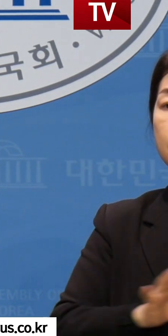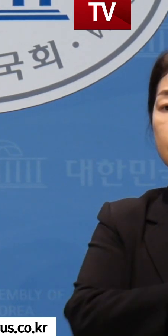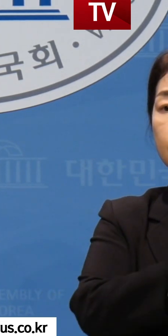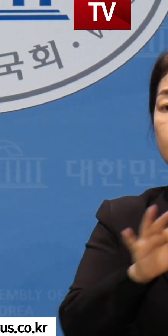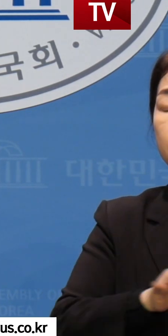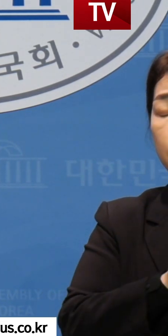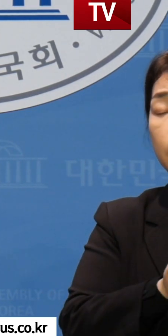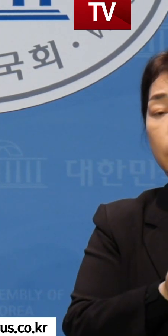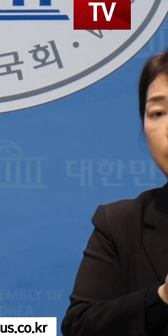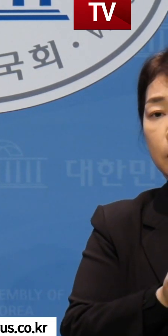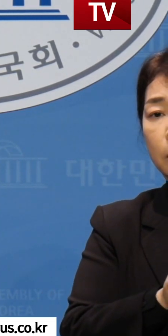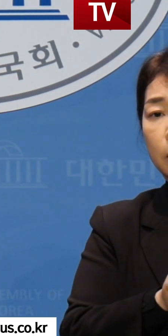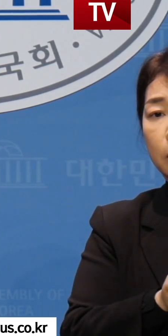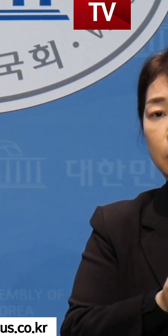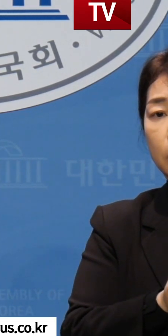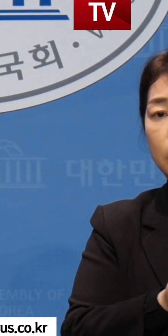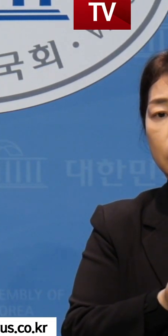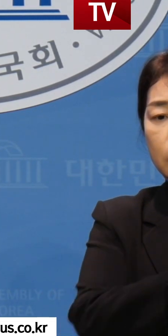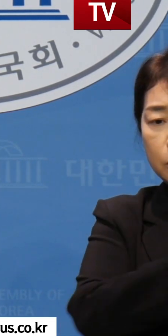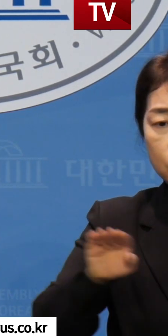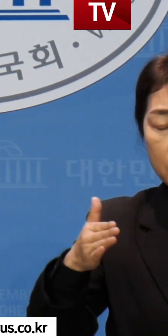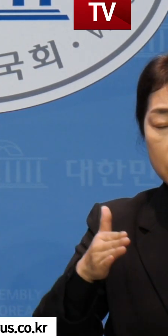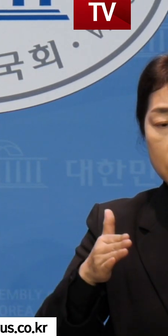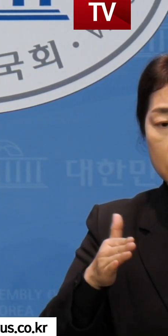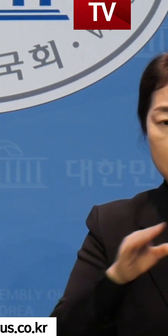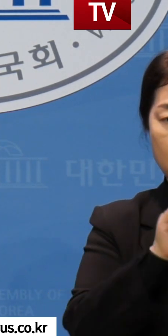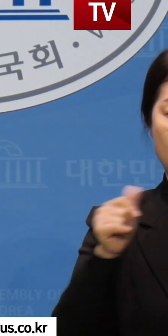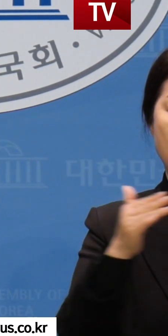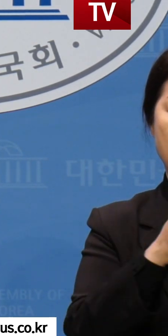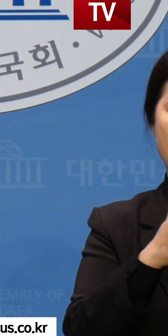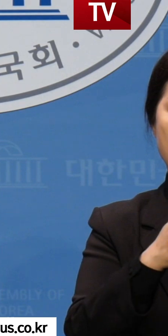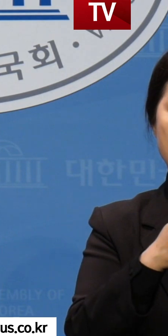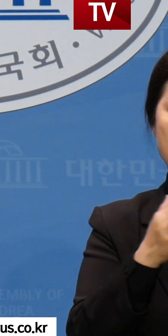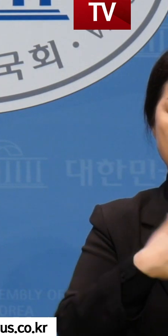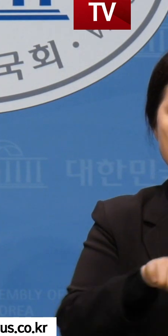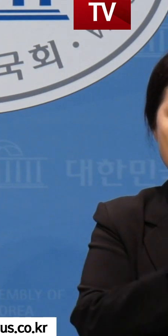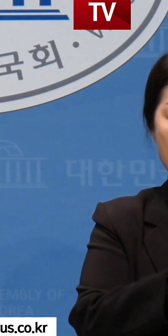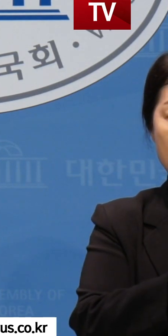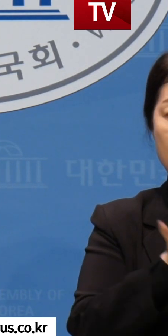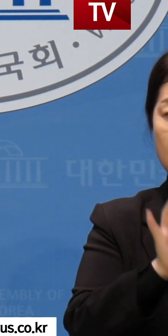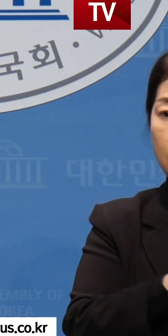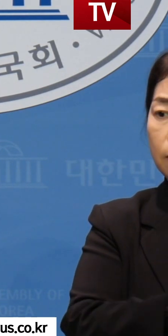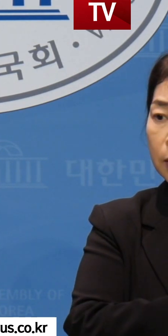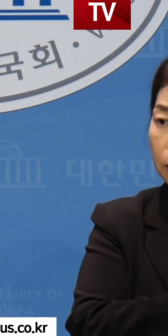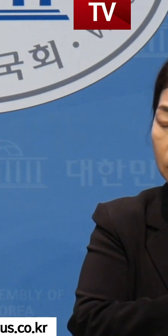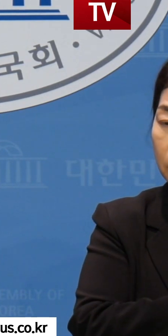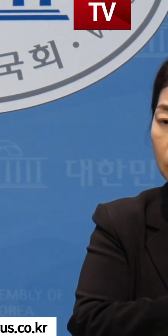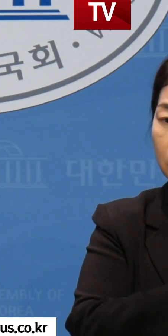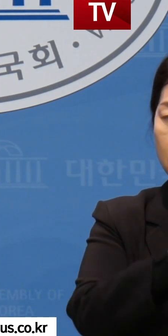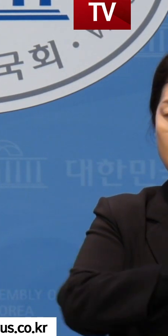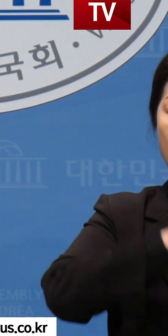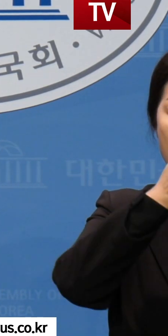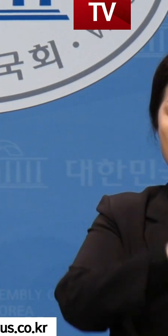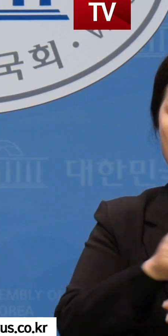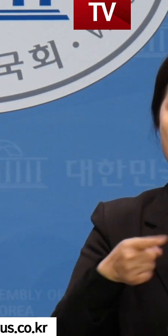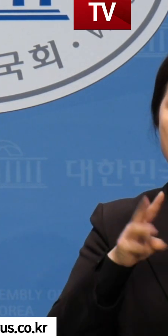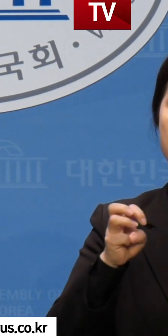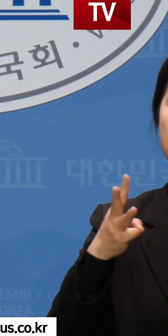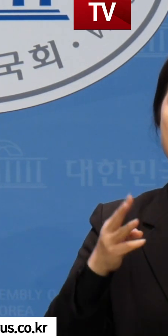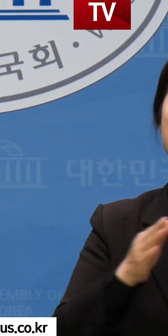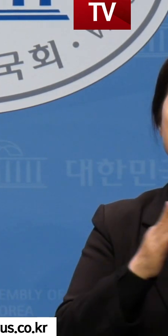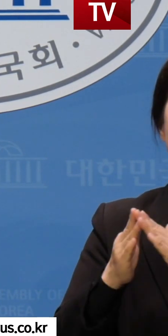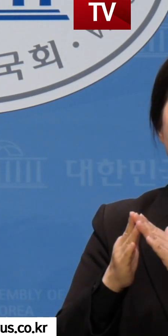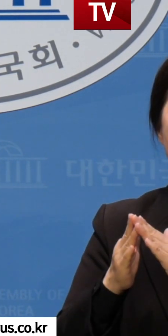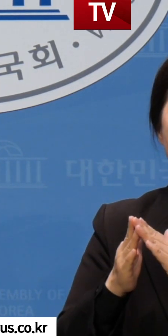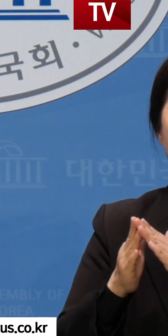아닌 부동산 PF 대출의 경우에 6월 말에 133조였는데